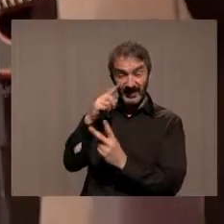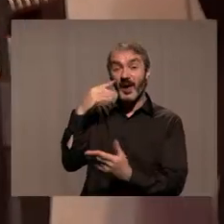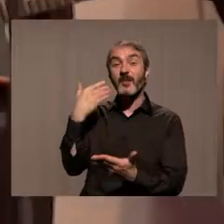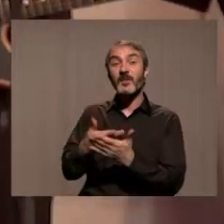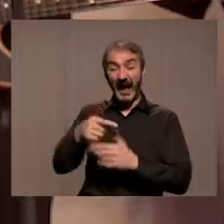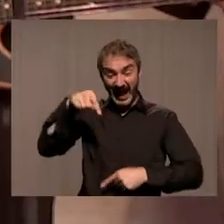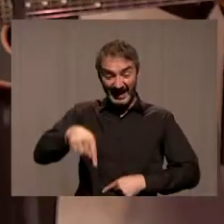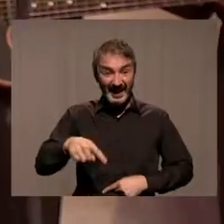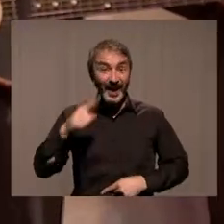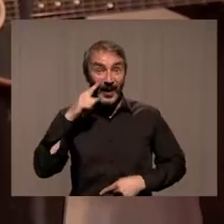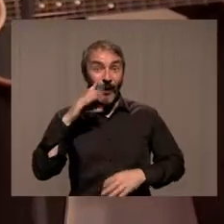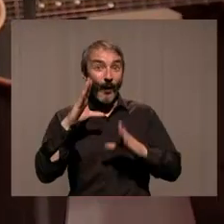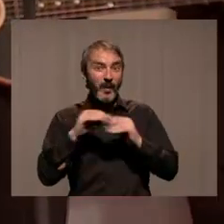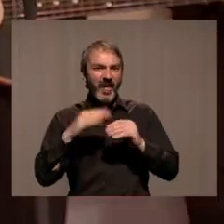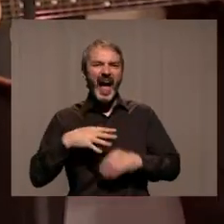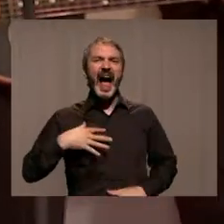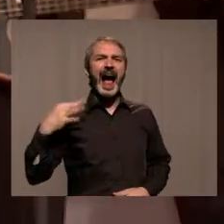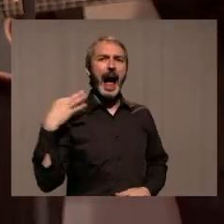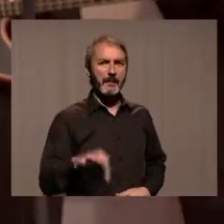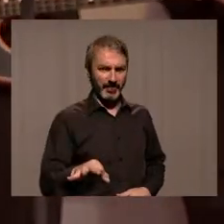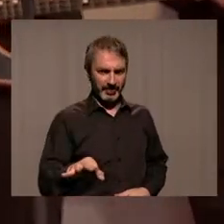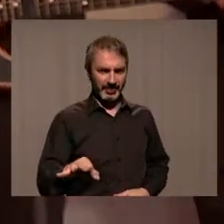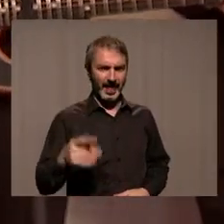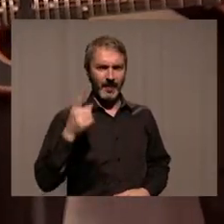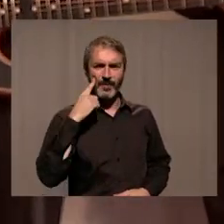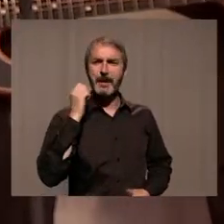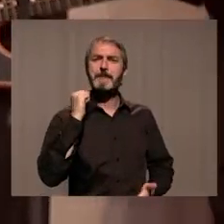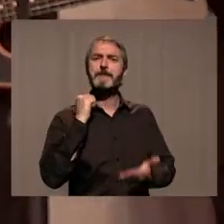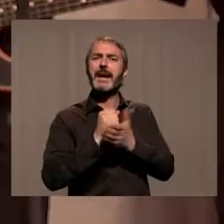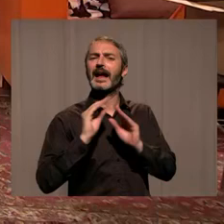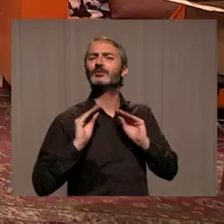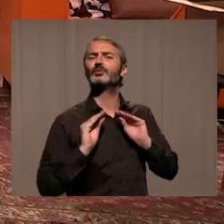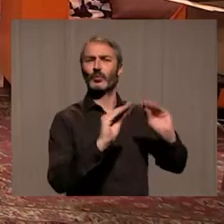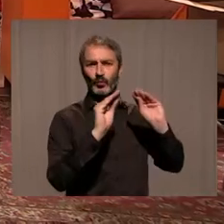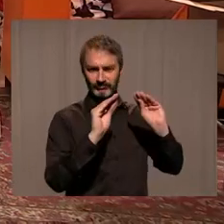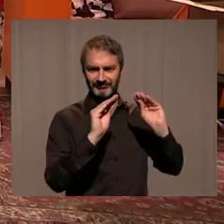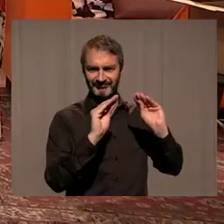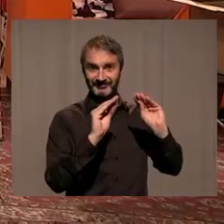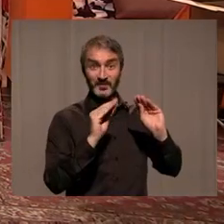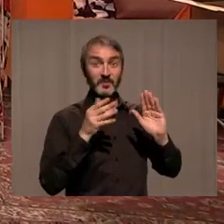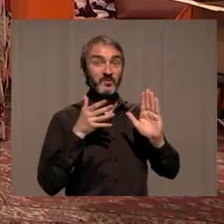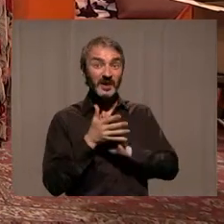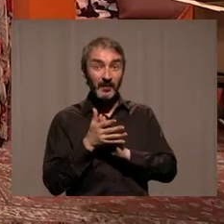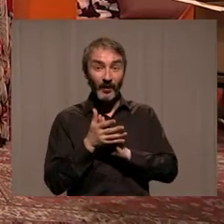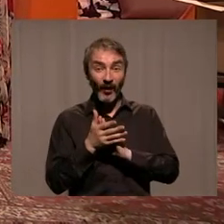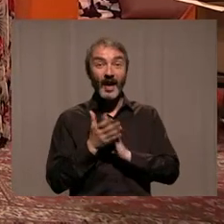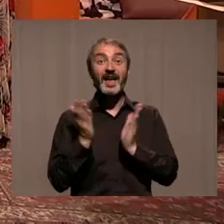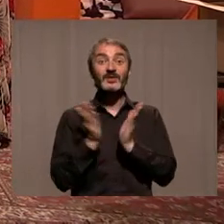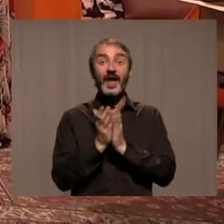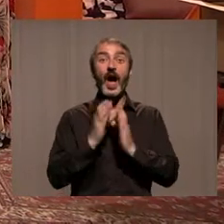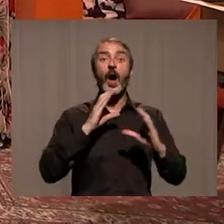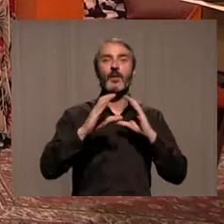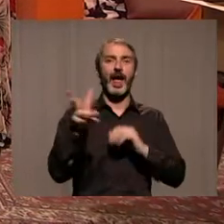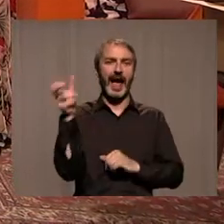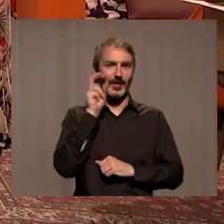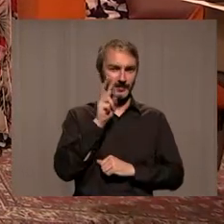aquesta universitat té una capacitat de tenir segell propi absoluta, perquè estudiava comunicació visual. És cert.